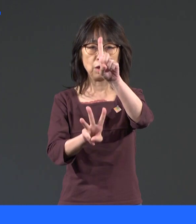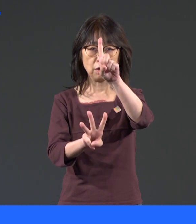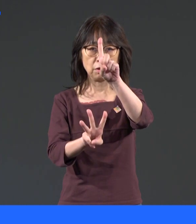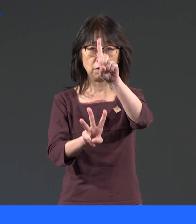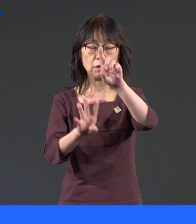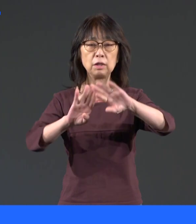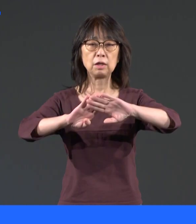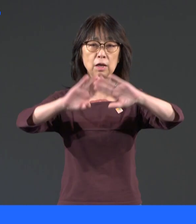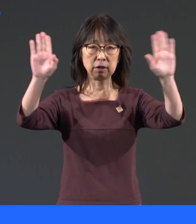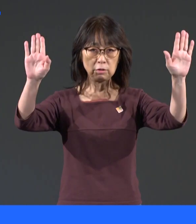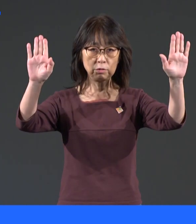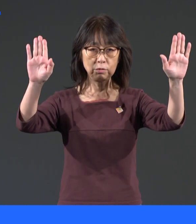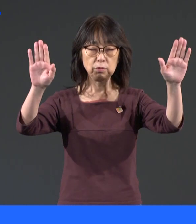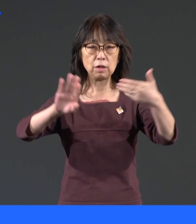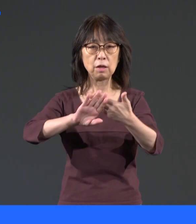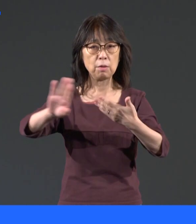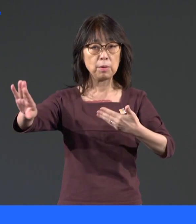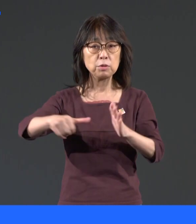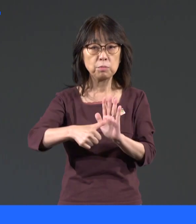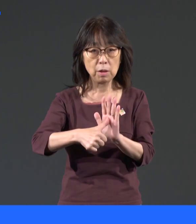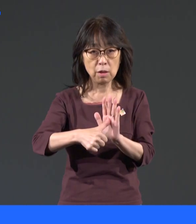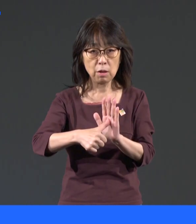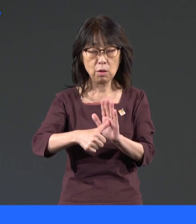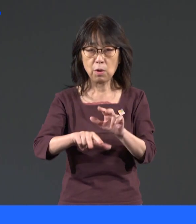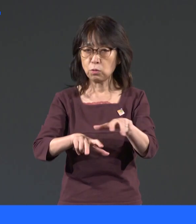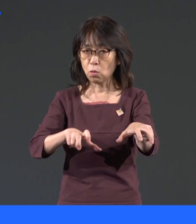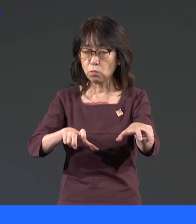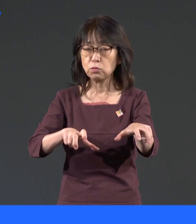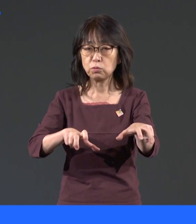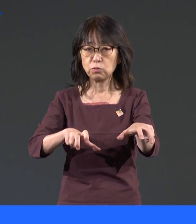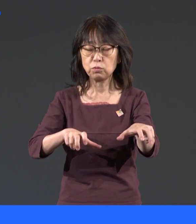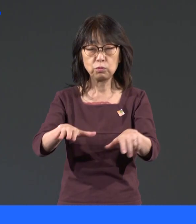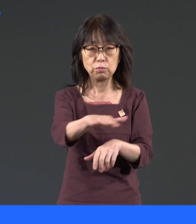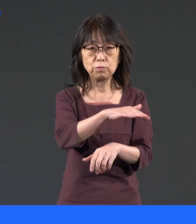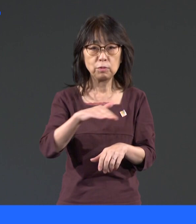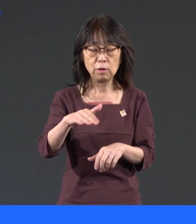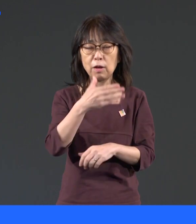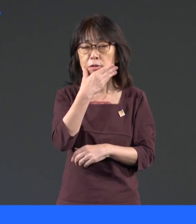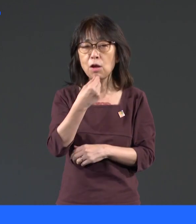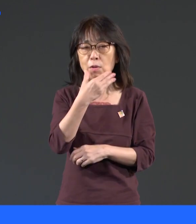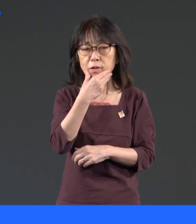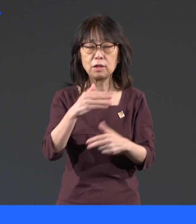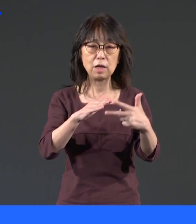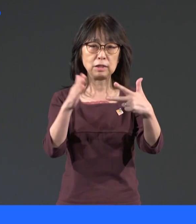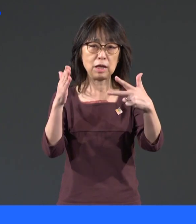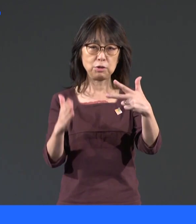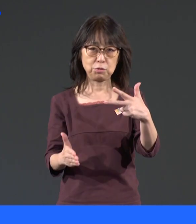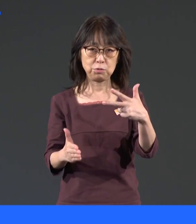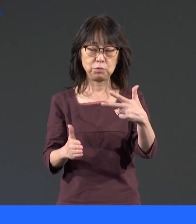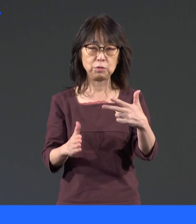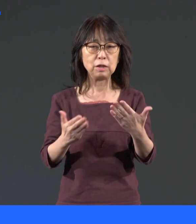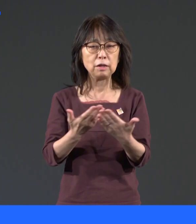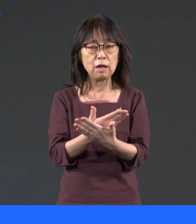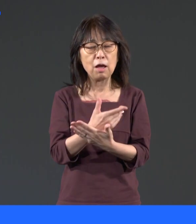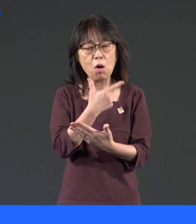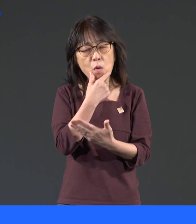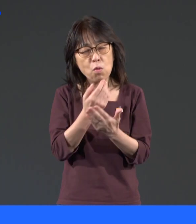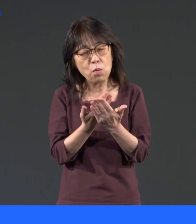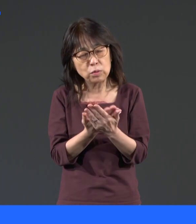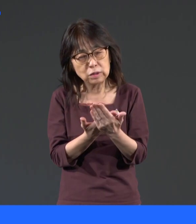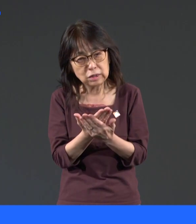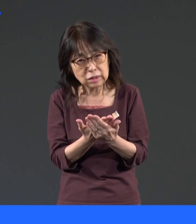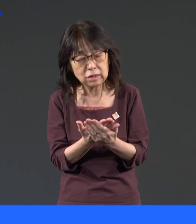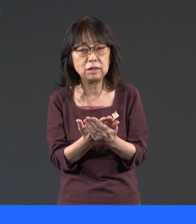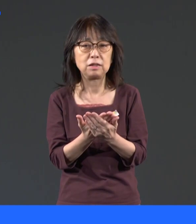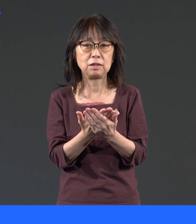てえその相性を動物にとって幸せな施設になって欲しいという思いが込められた相